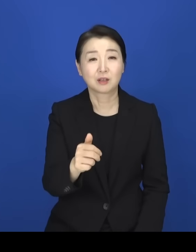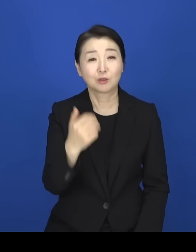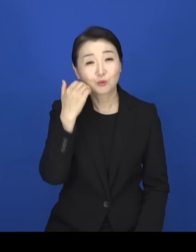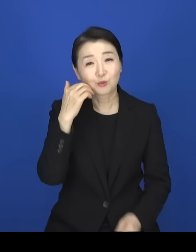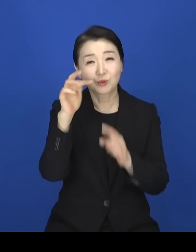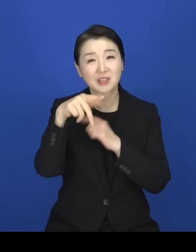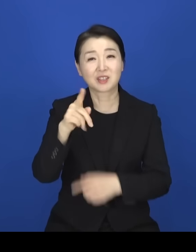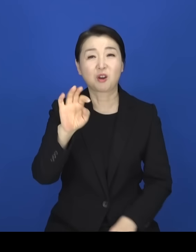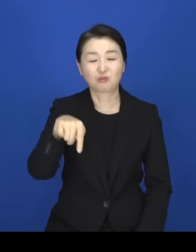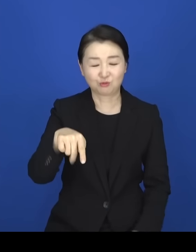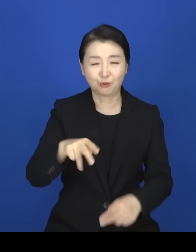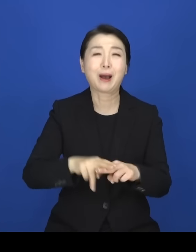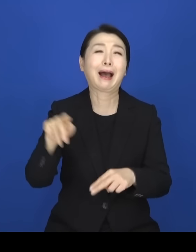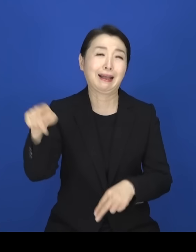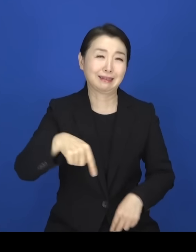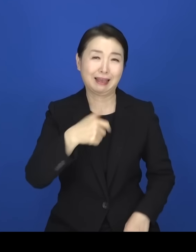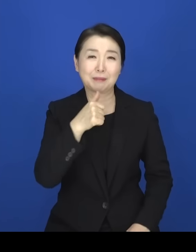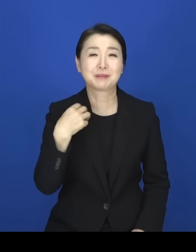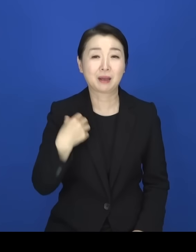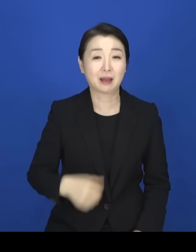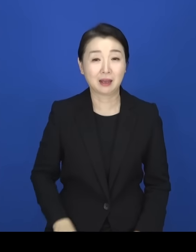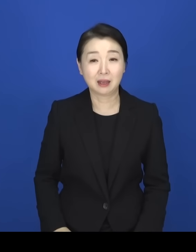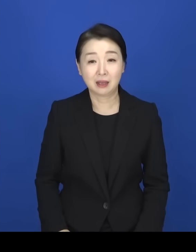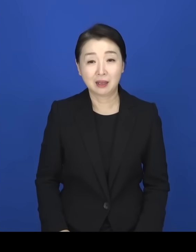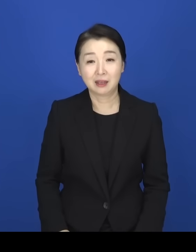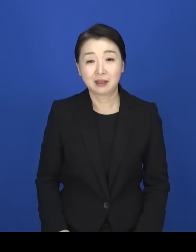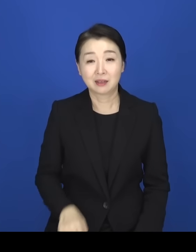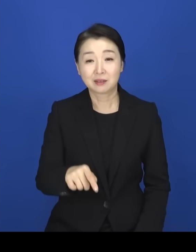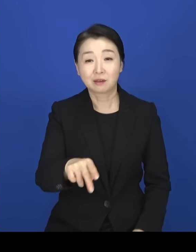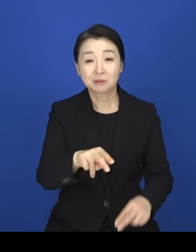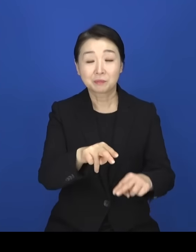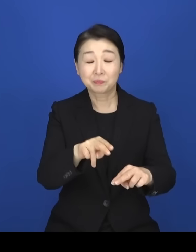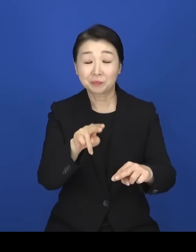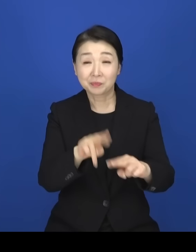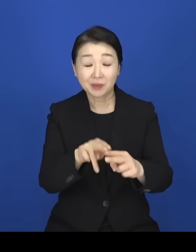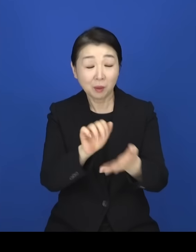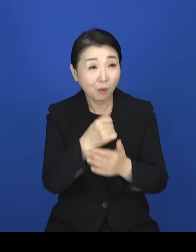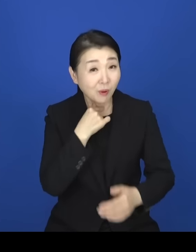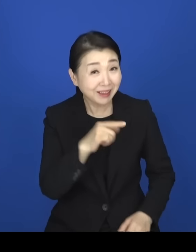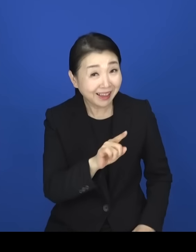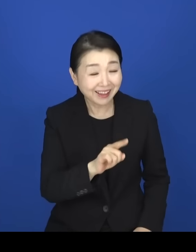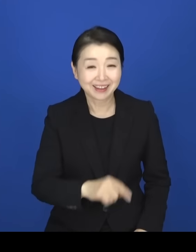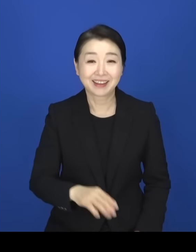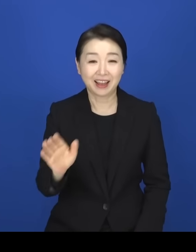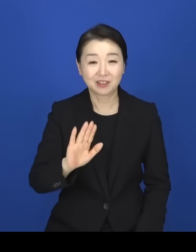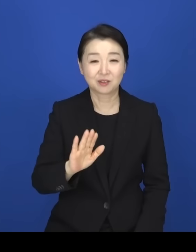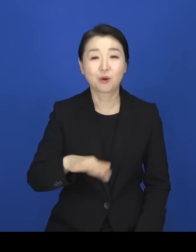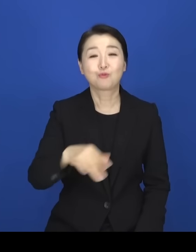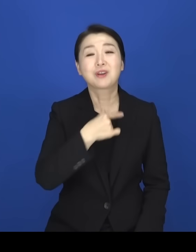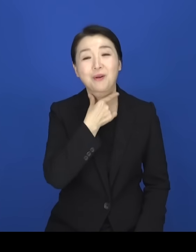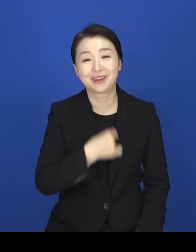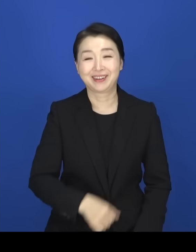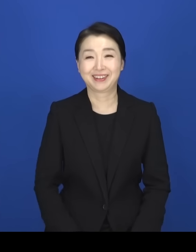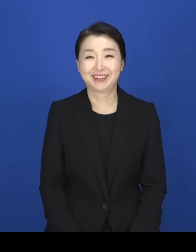있어요. 이정수도 앉아 있어요. 그 자리 노리신다고 제가 들었는데, 이정수 자리를. 아니 노리는 게 아니고 우리가 원했죠.